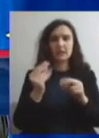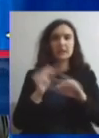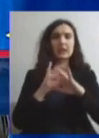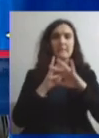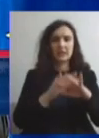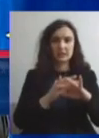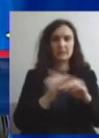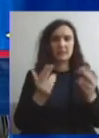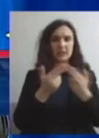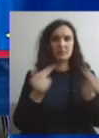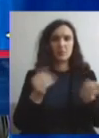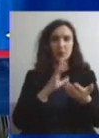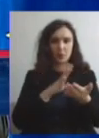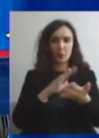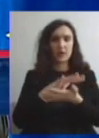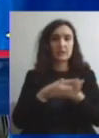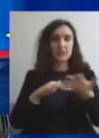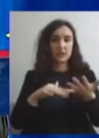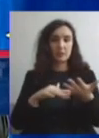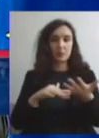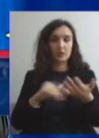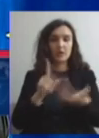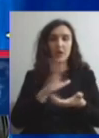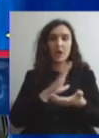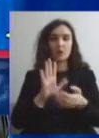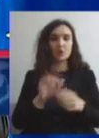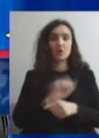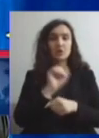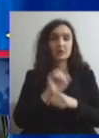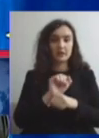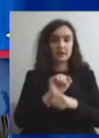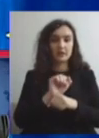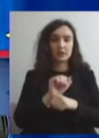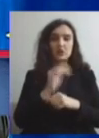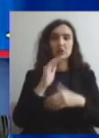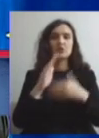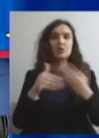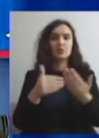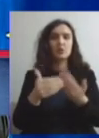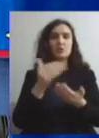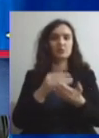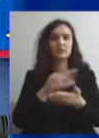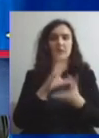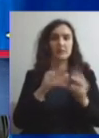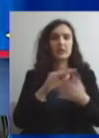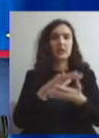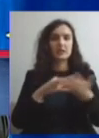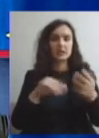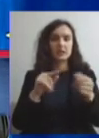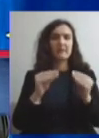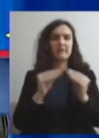რა თქმა უნდა, იყო გაგრძელებული, არ იყო ის შეწყვეტილი. შემდგომშიც ეს ყველაფერი გაგრძელდება ისევე